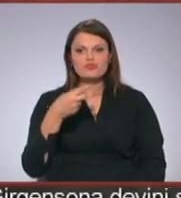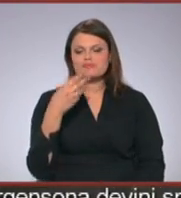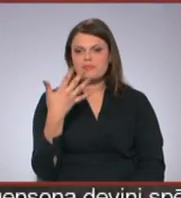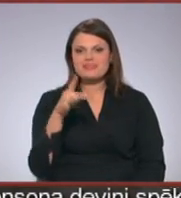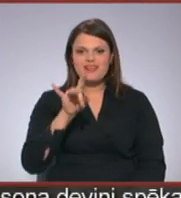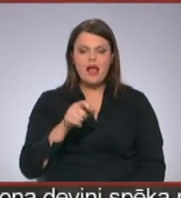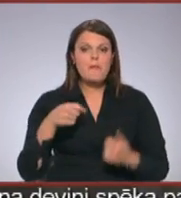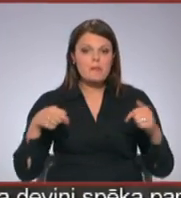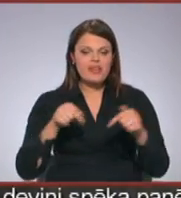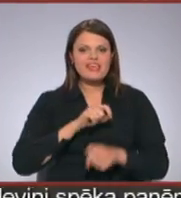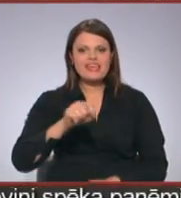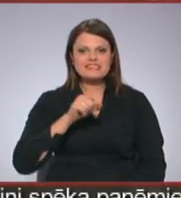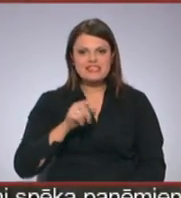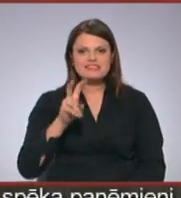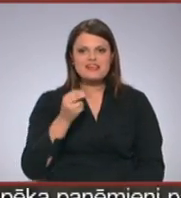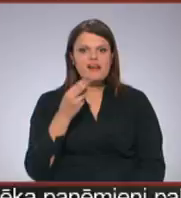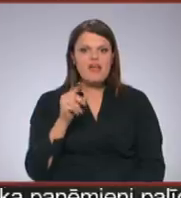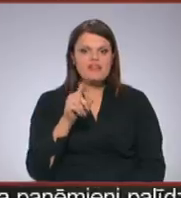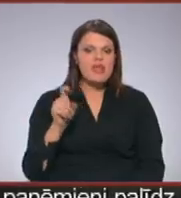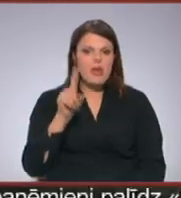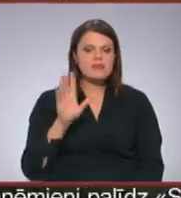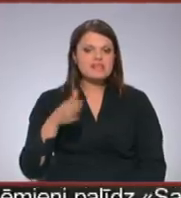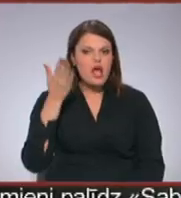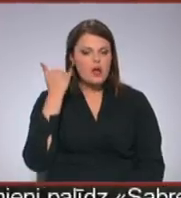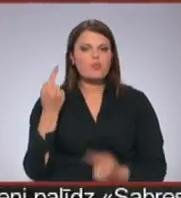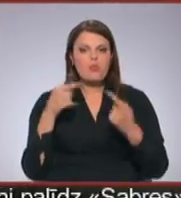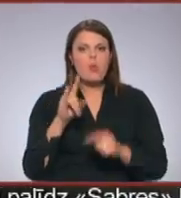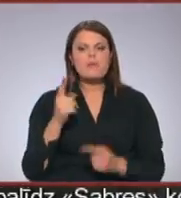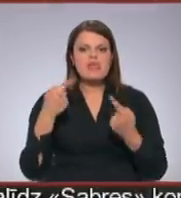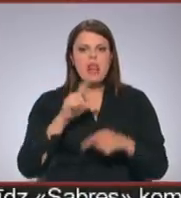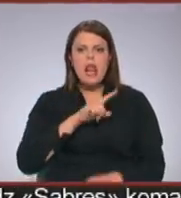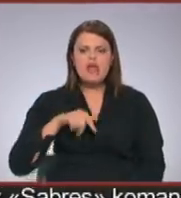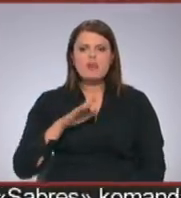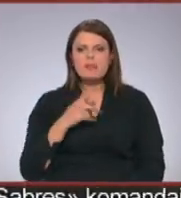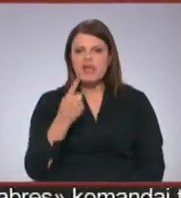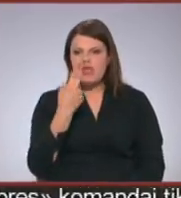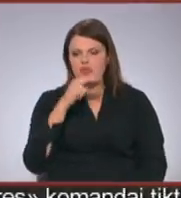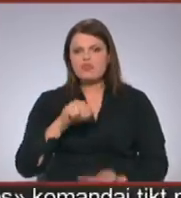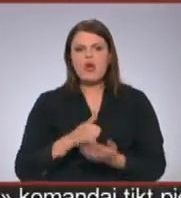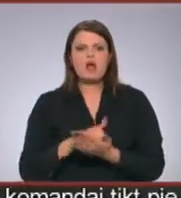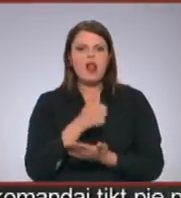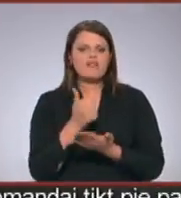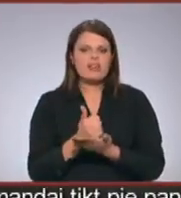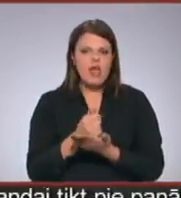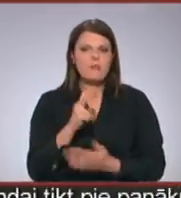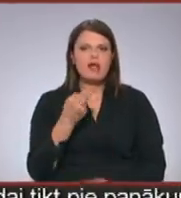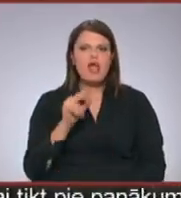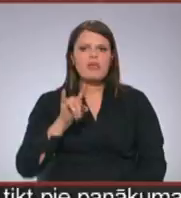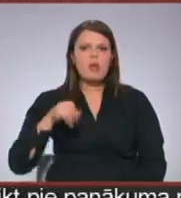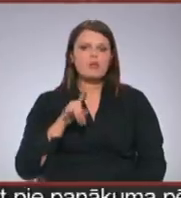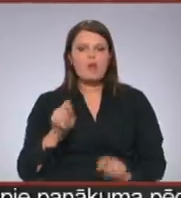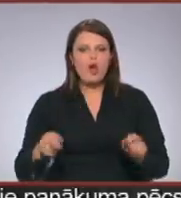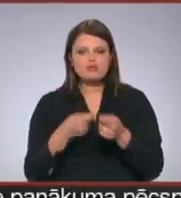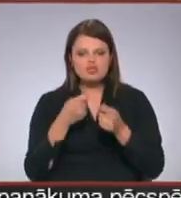hektāru platībā iesētas kaņepes. Lai arī Ulmaņa laikos Latvija bijusi viena no vadošajām kaņepju audzēšanas valstīm pasaulē,